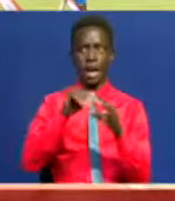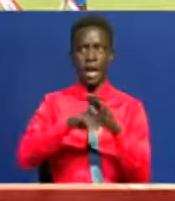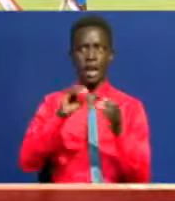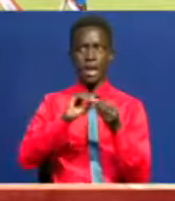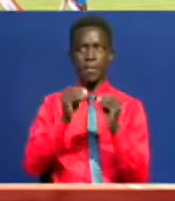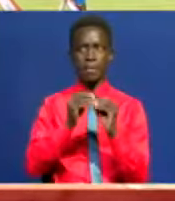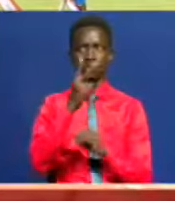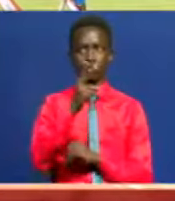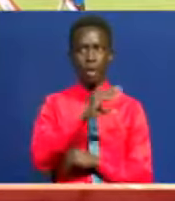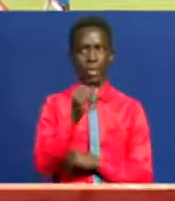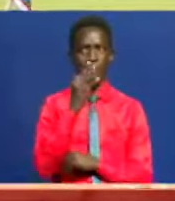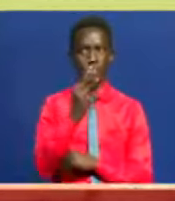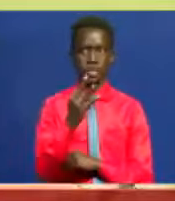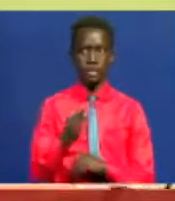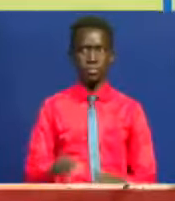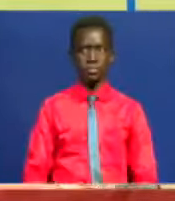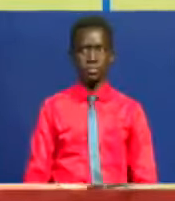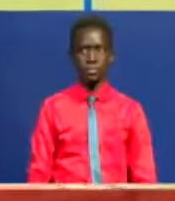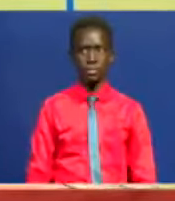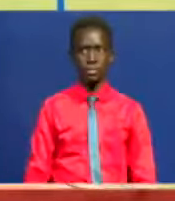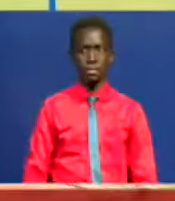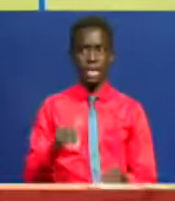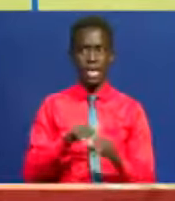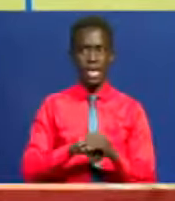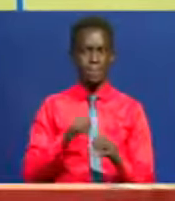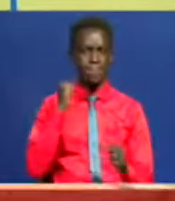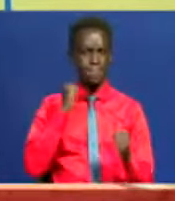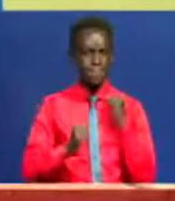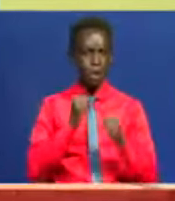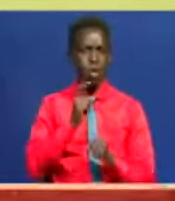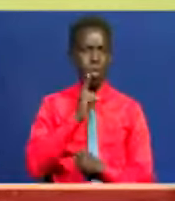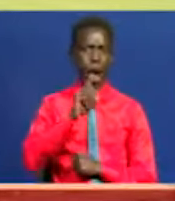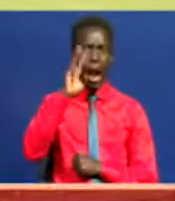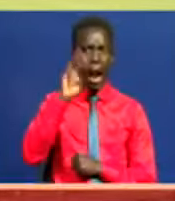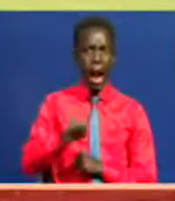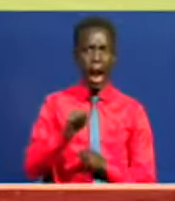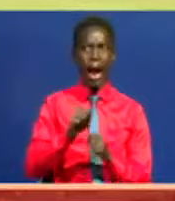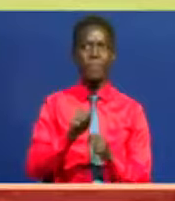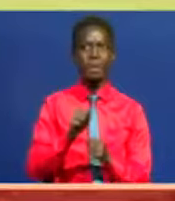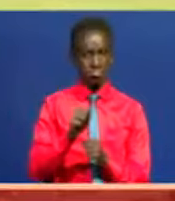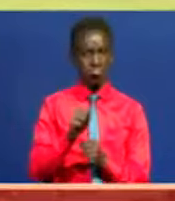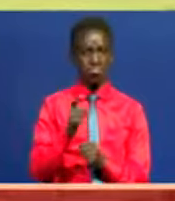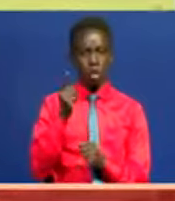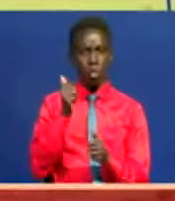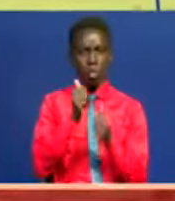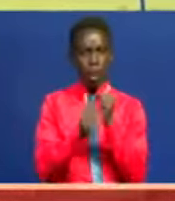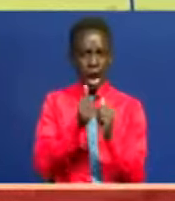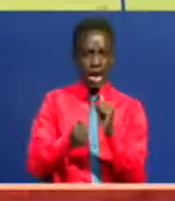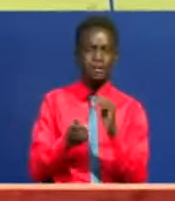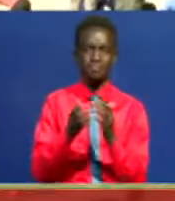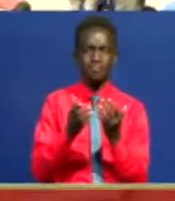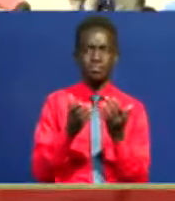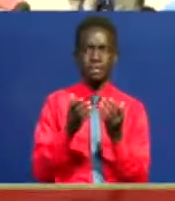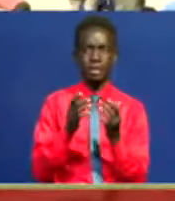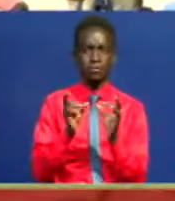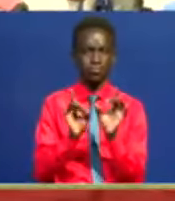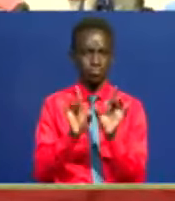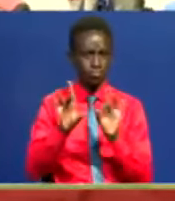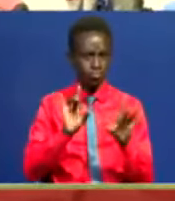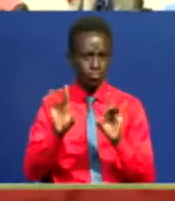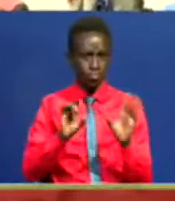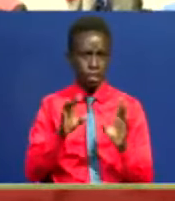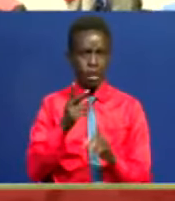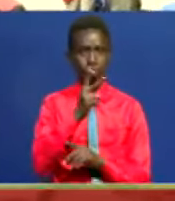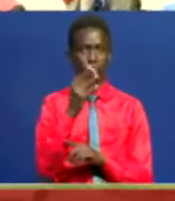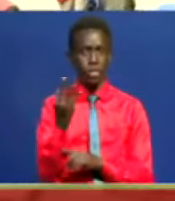tatu mtawalia. Katika mbio za mchujo za mita 100 kwa wanaume ambazo zilikuwa na michujo 23,